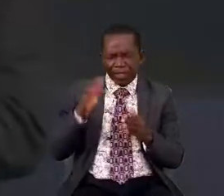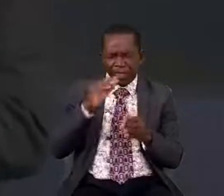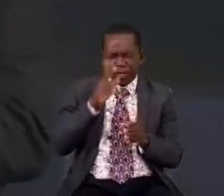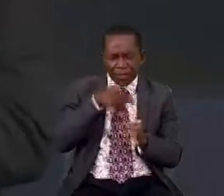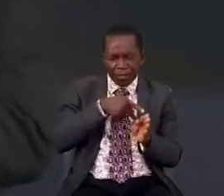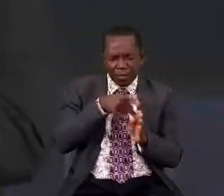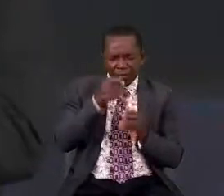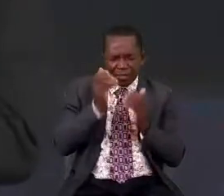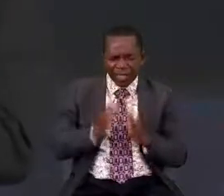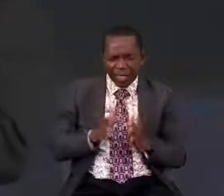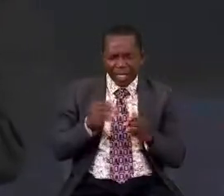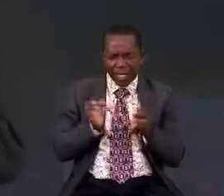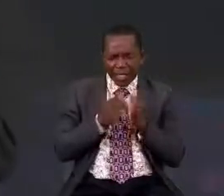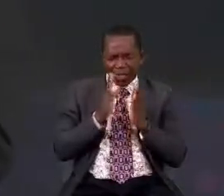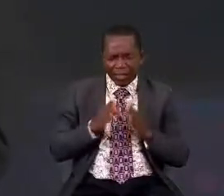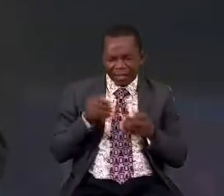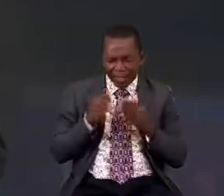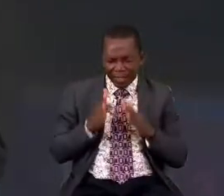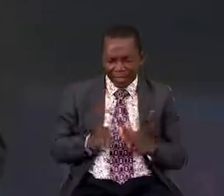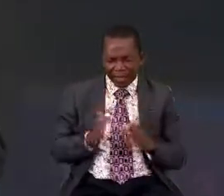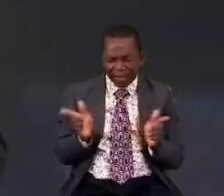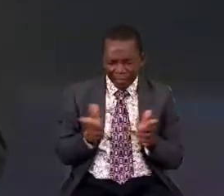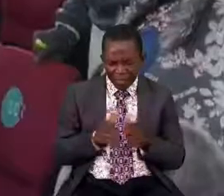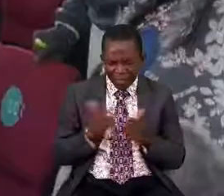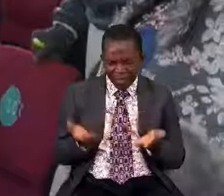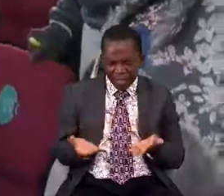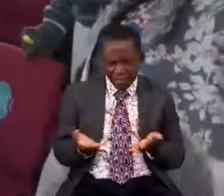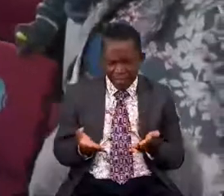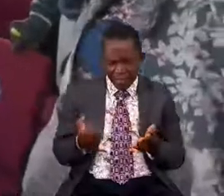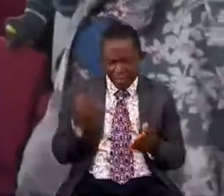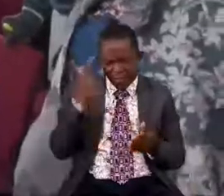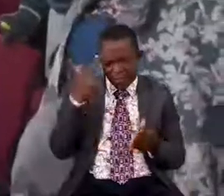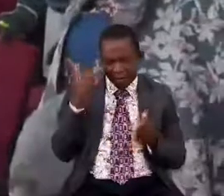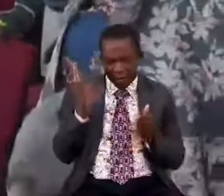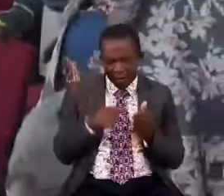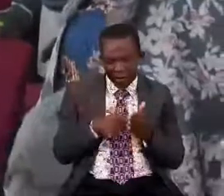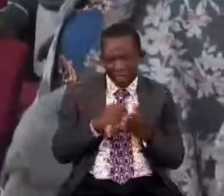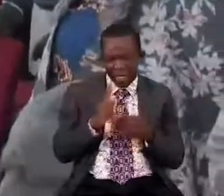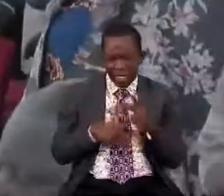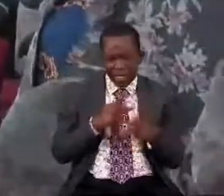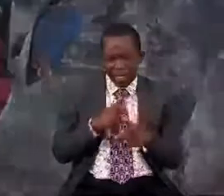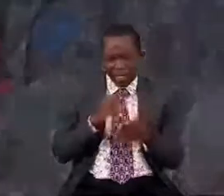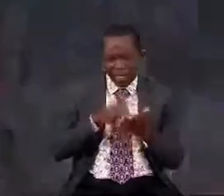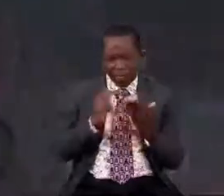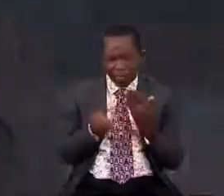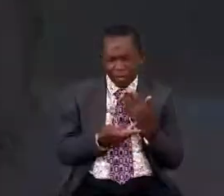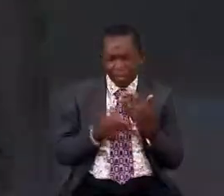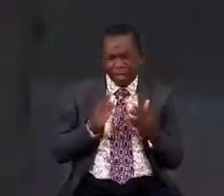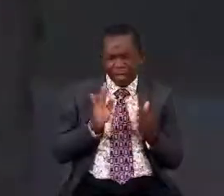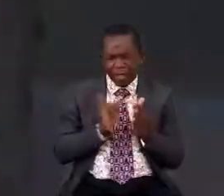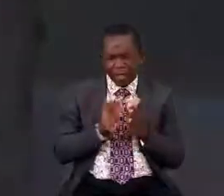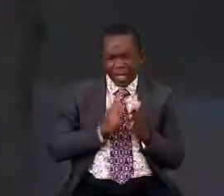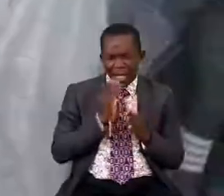pour une conférence pareille, nos ministères ne seront plus jamais les mêmes. Il y aura de